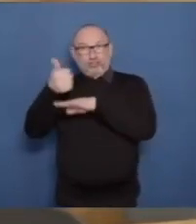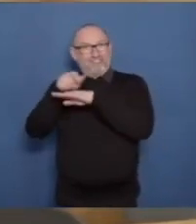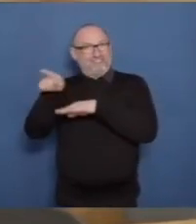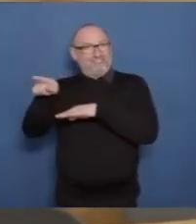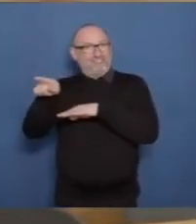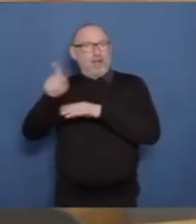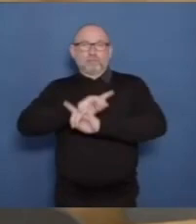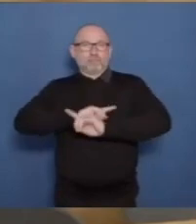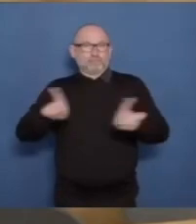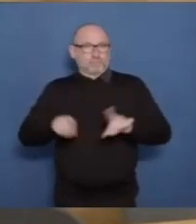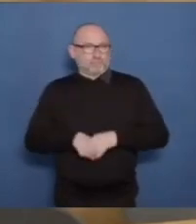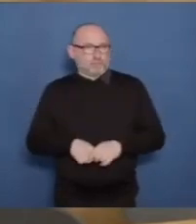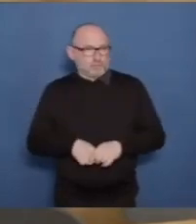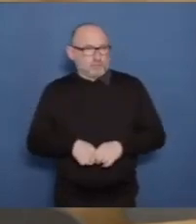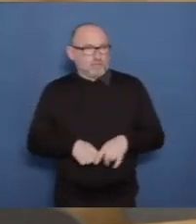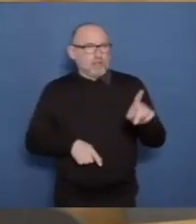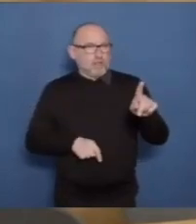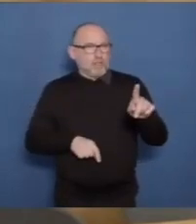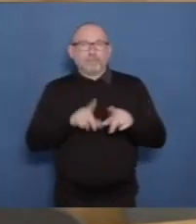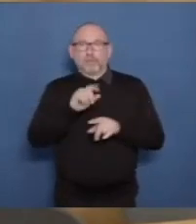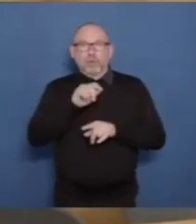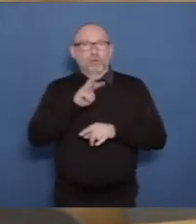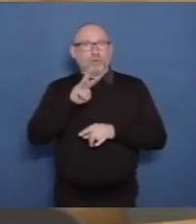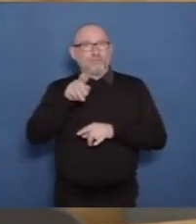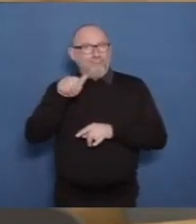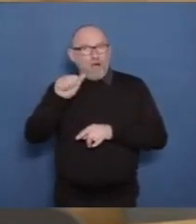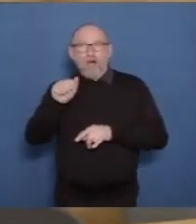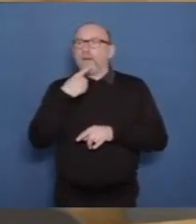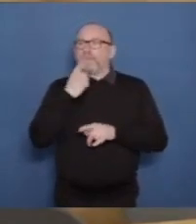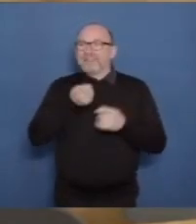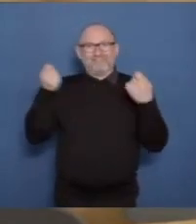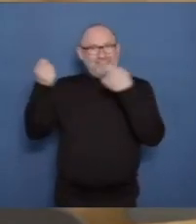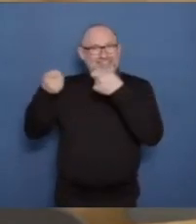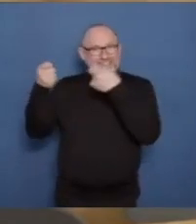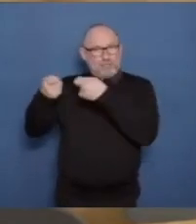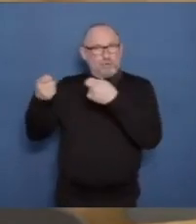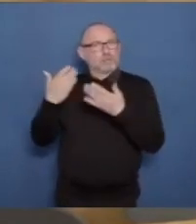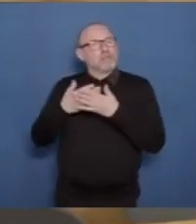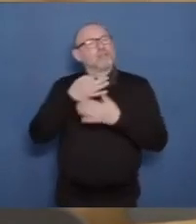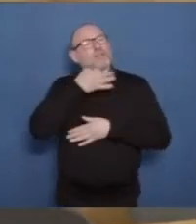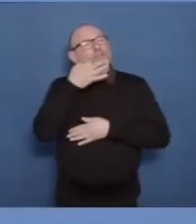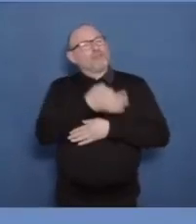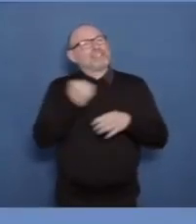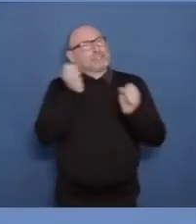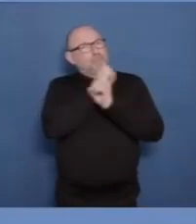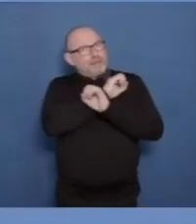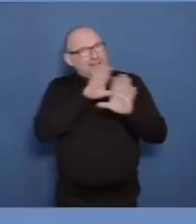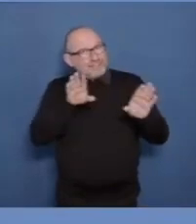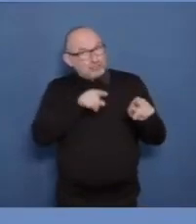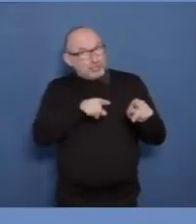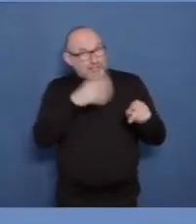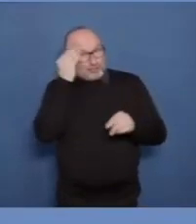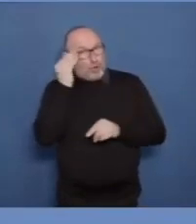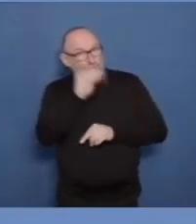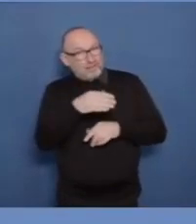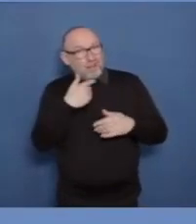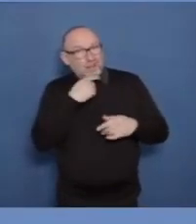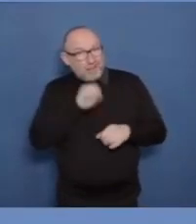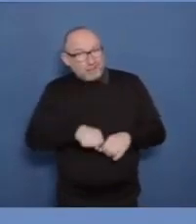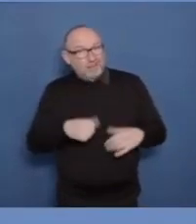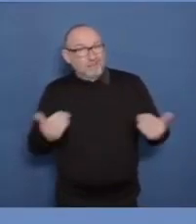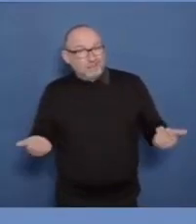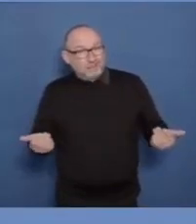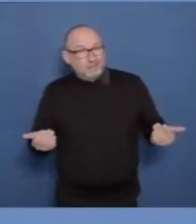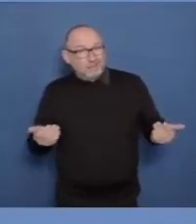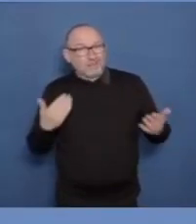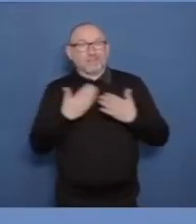Sie finanzieren UNRWA mit. Können Sie diese Berichterstattung kommentieren? Ja, vielleicht noch mal ganz grundsätzlich bei